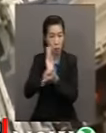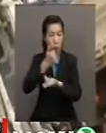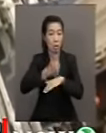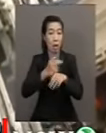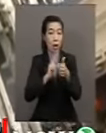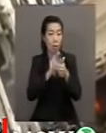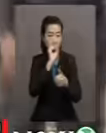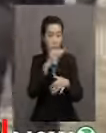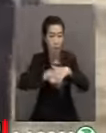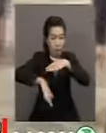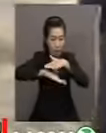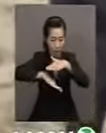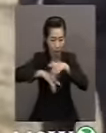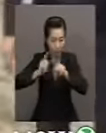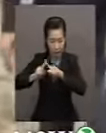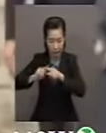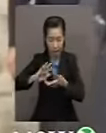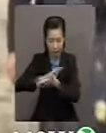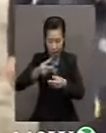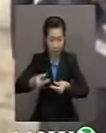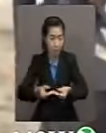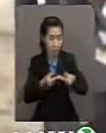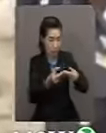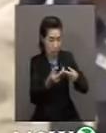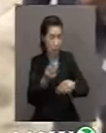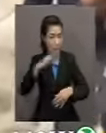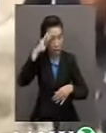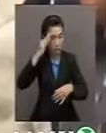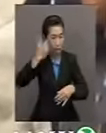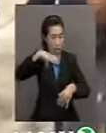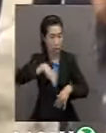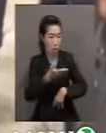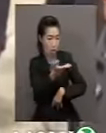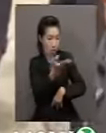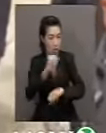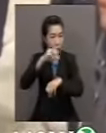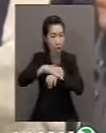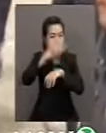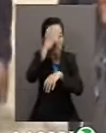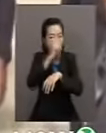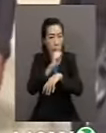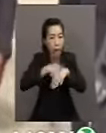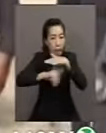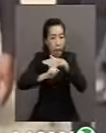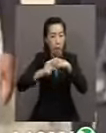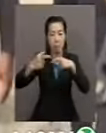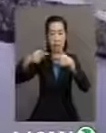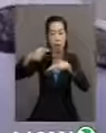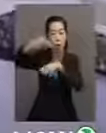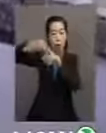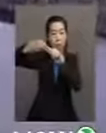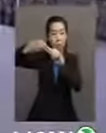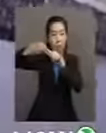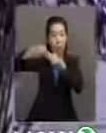ก็บอกว่าหลักฐานที่ใช้ในการขออนุมัติหมายจับก็คือภาพที่เห็นจากกล้องวงจรปิดหลังจากที่ทางนิติวิทยาศาสตร์